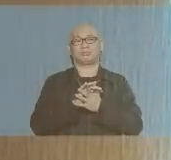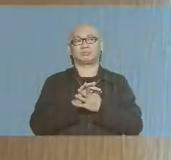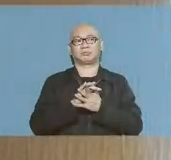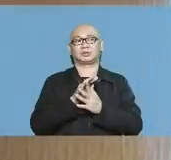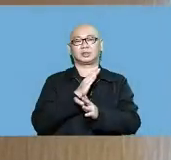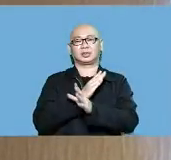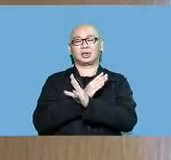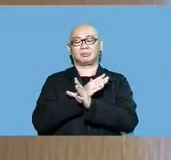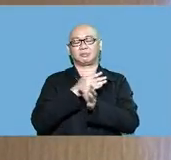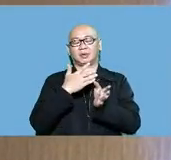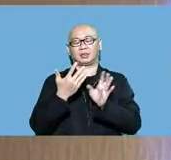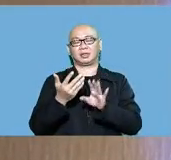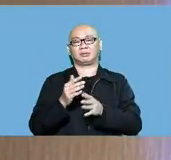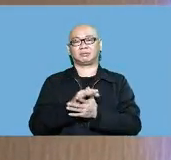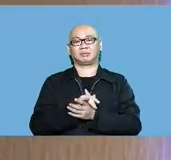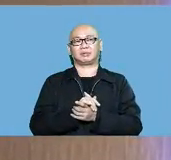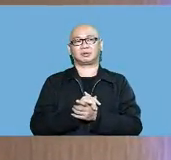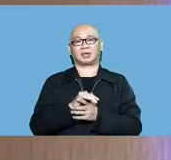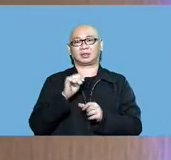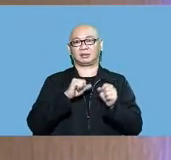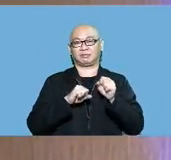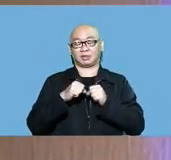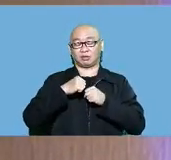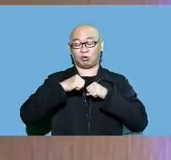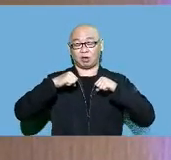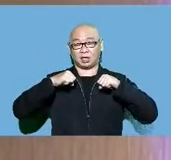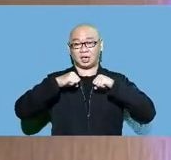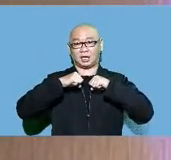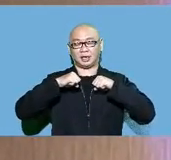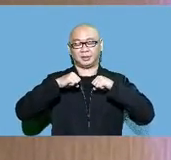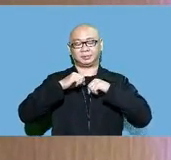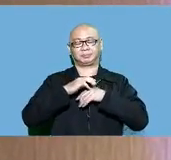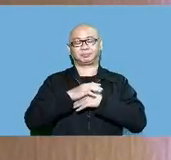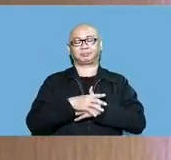Pencegahan Kematian Mendadak Saat Aktivitas Olahraga.